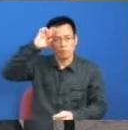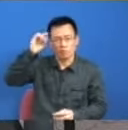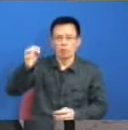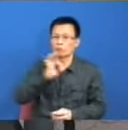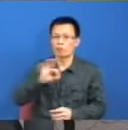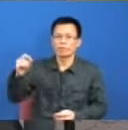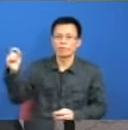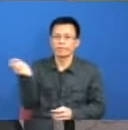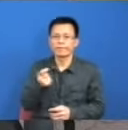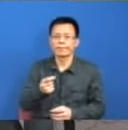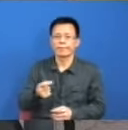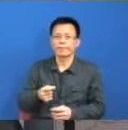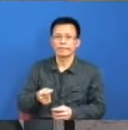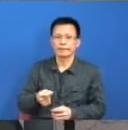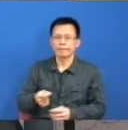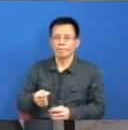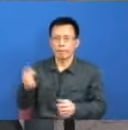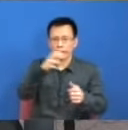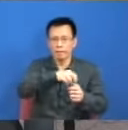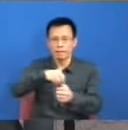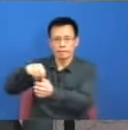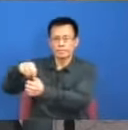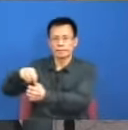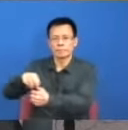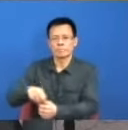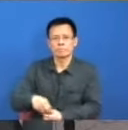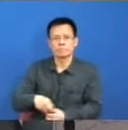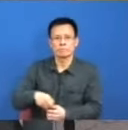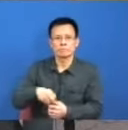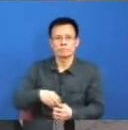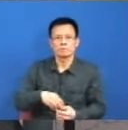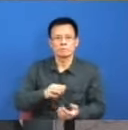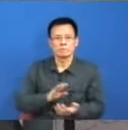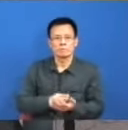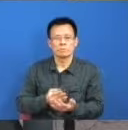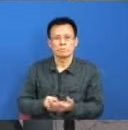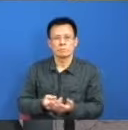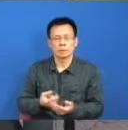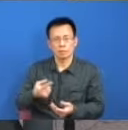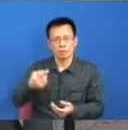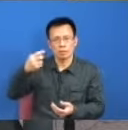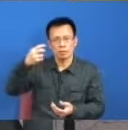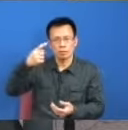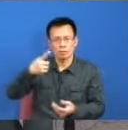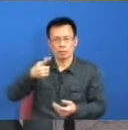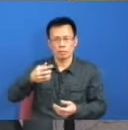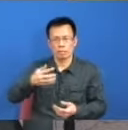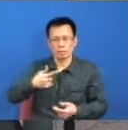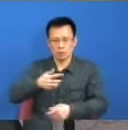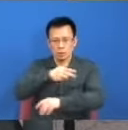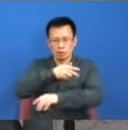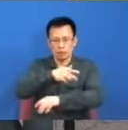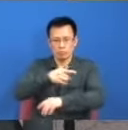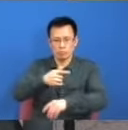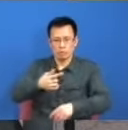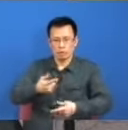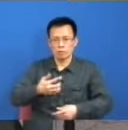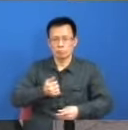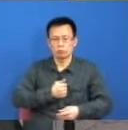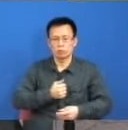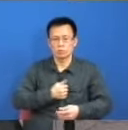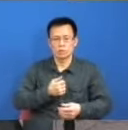就清場，咁但係見到啲差人係即係比我哋想象中快，好快就喺雪草